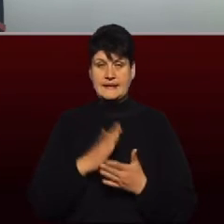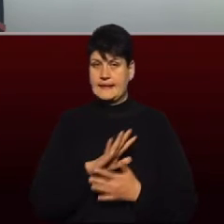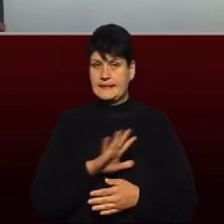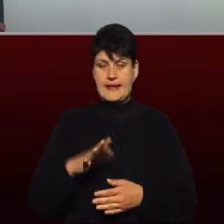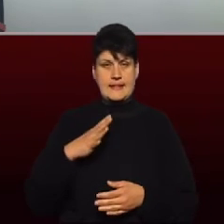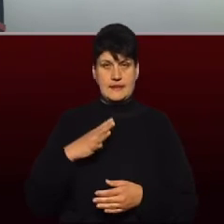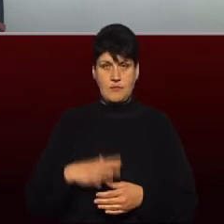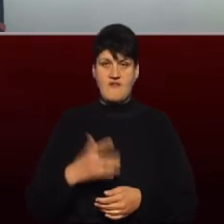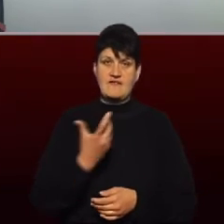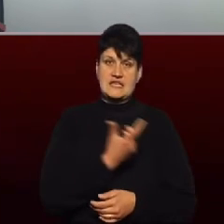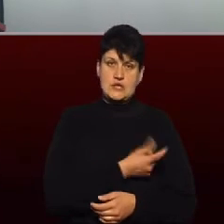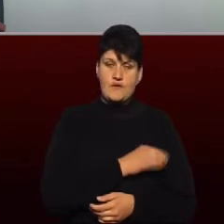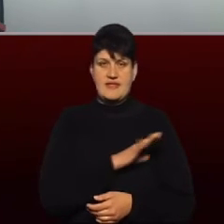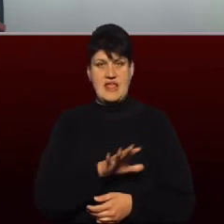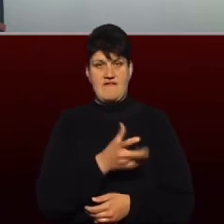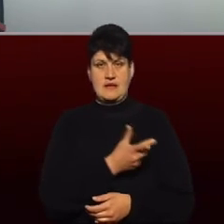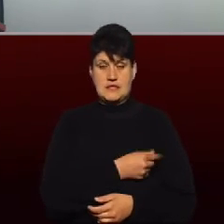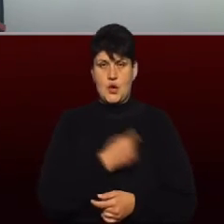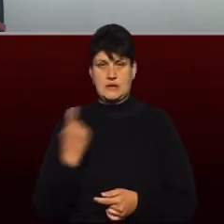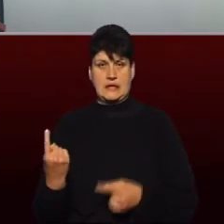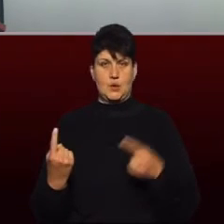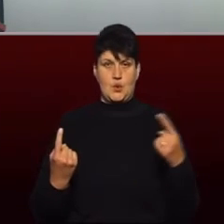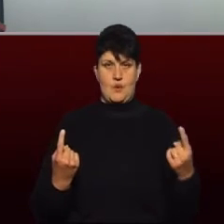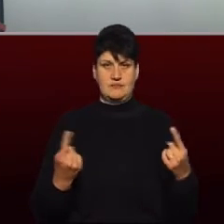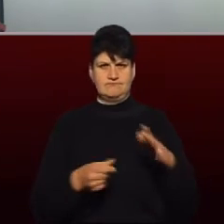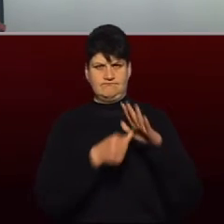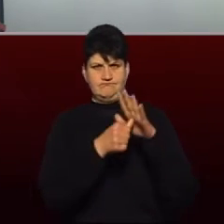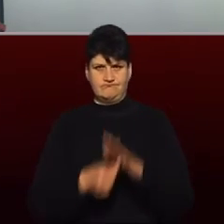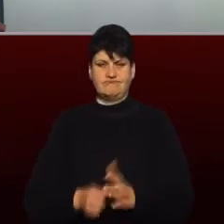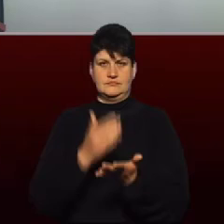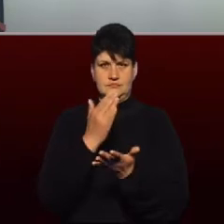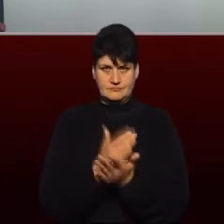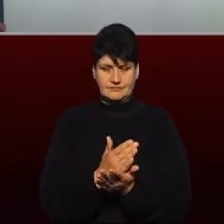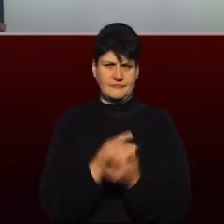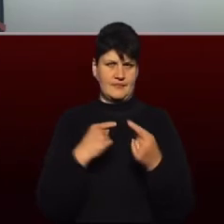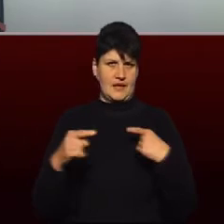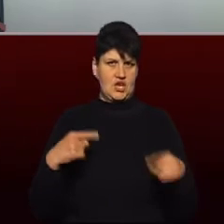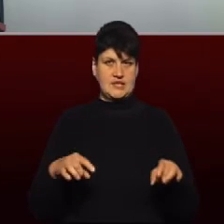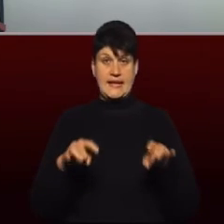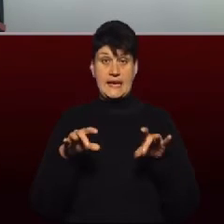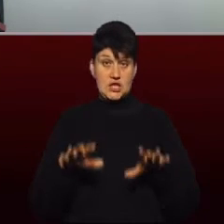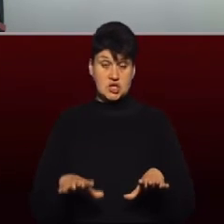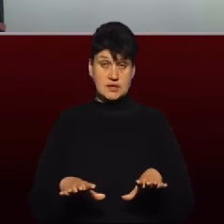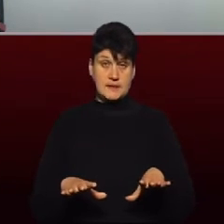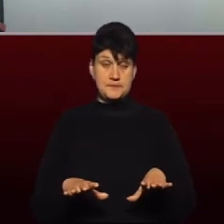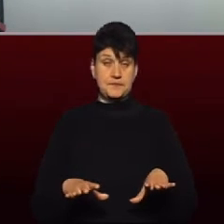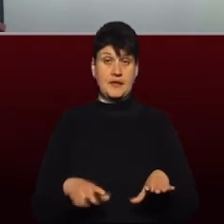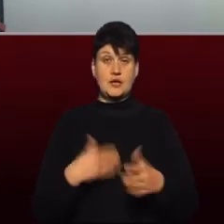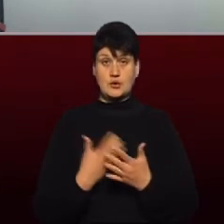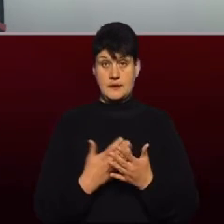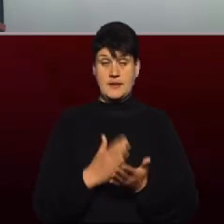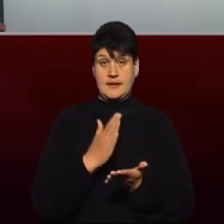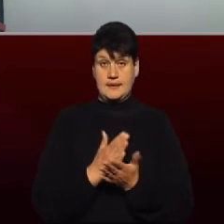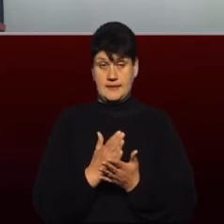Тобто одні одне одного дискримінують через те чи інше рішення. Зокрема, наявними є ознакою